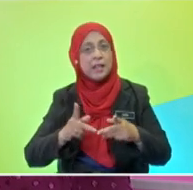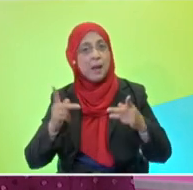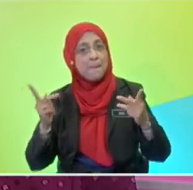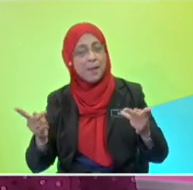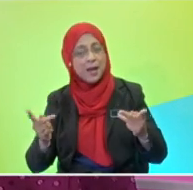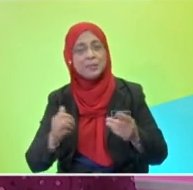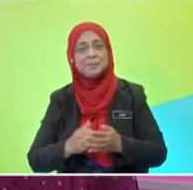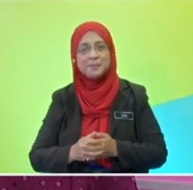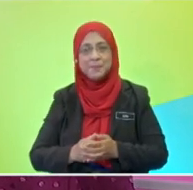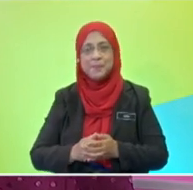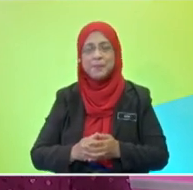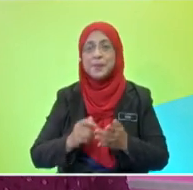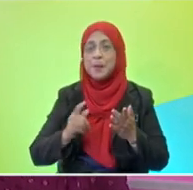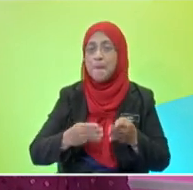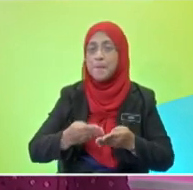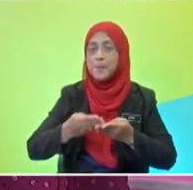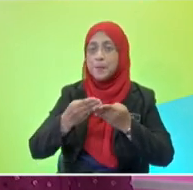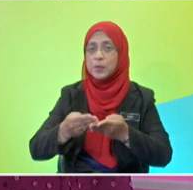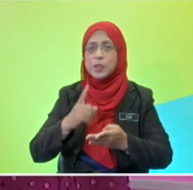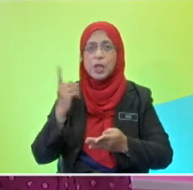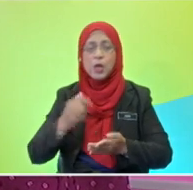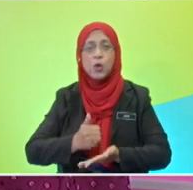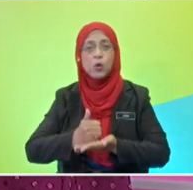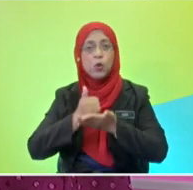memberikan pertolongan contohnya